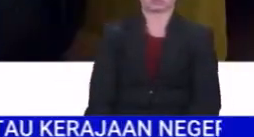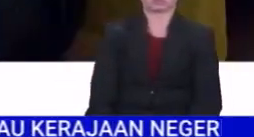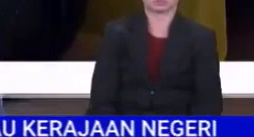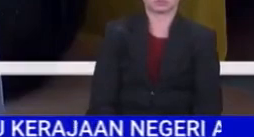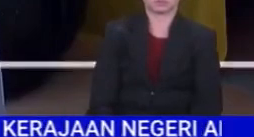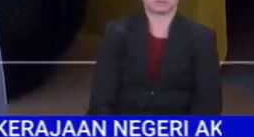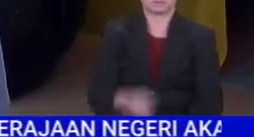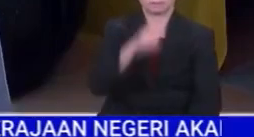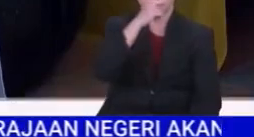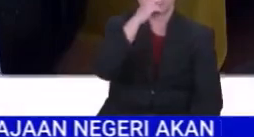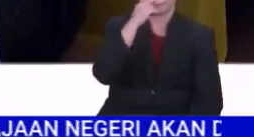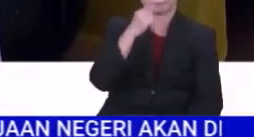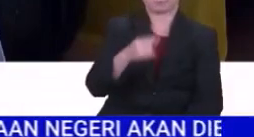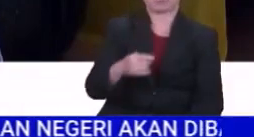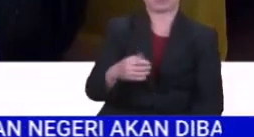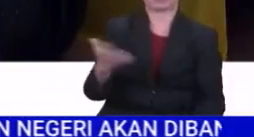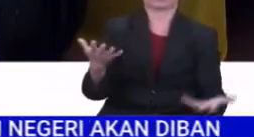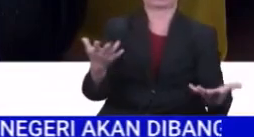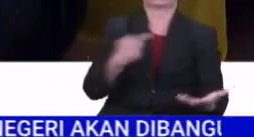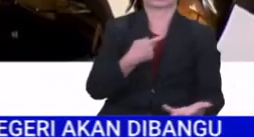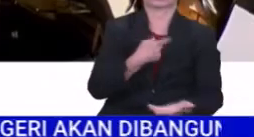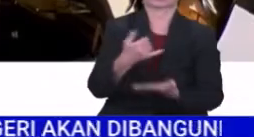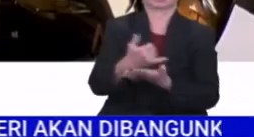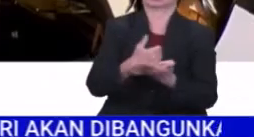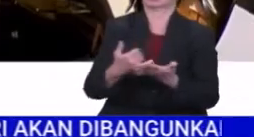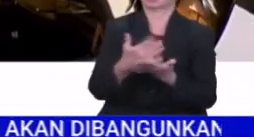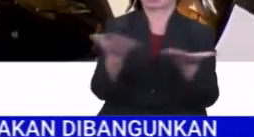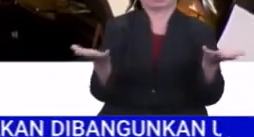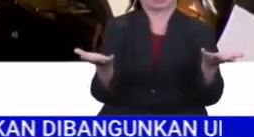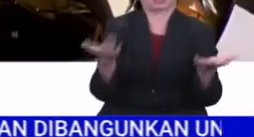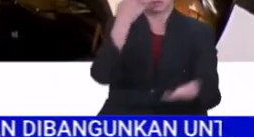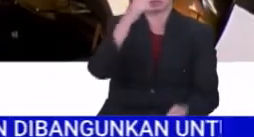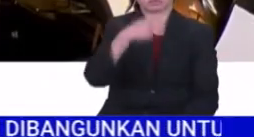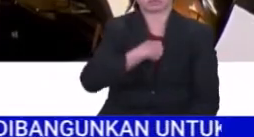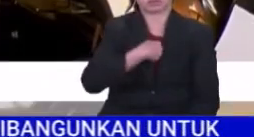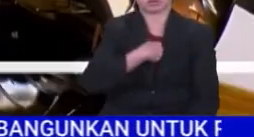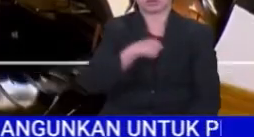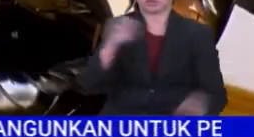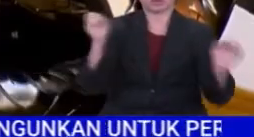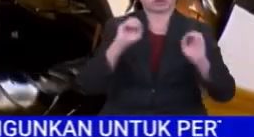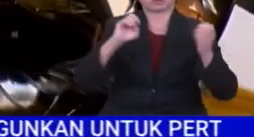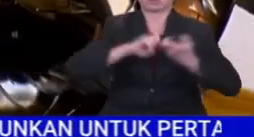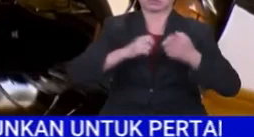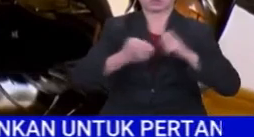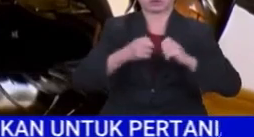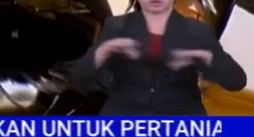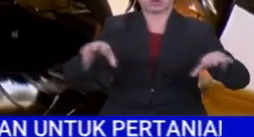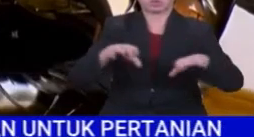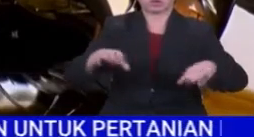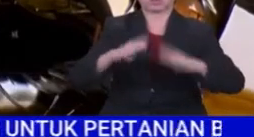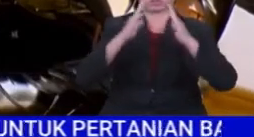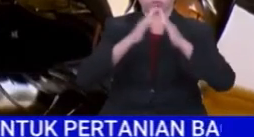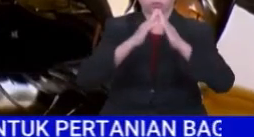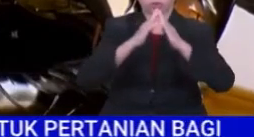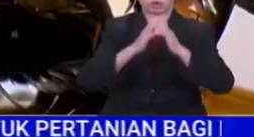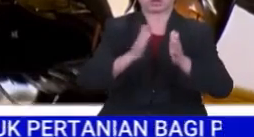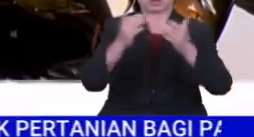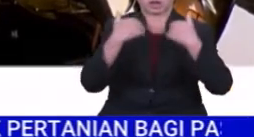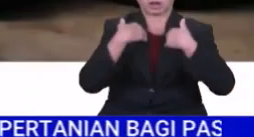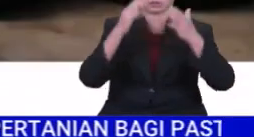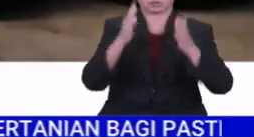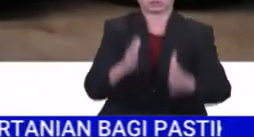kau Beat kepekaan kita bakau maju bagi saya langsung takde Masalah lah orang adil